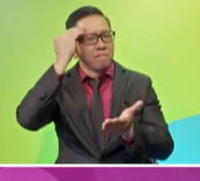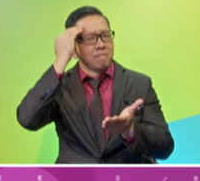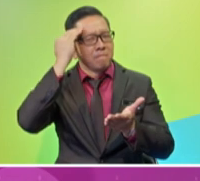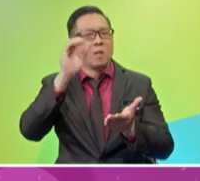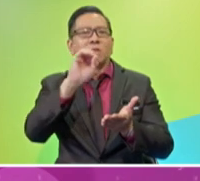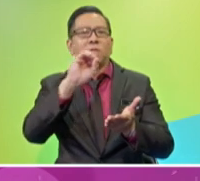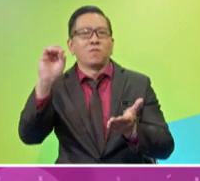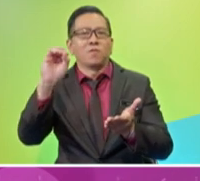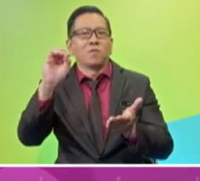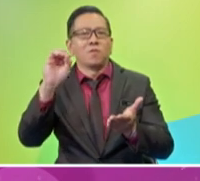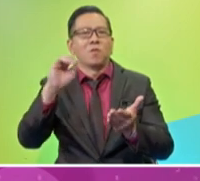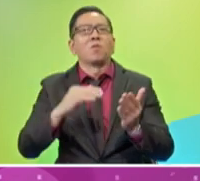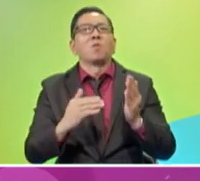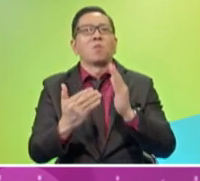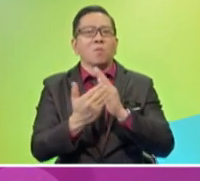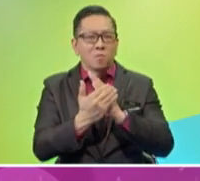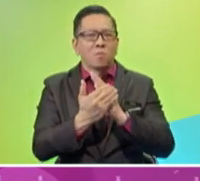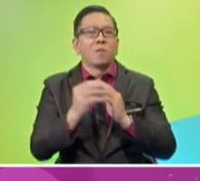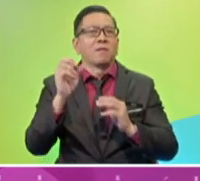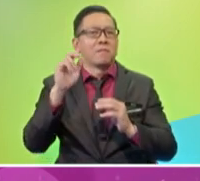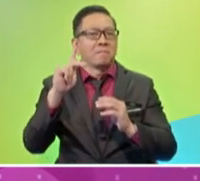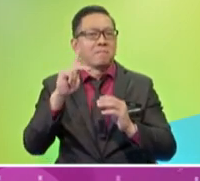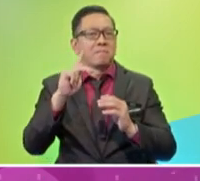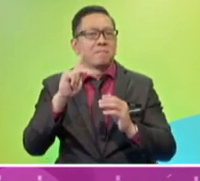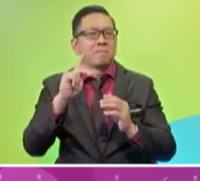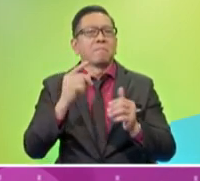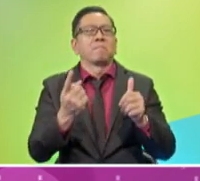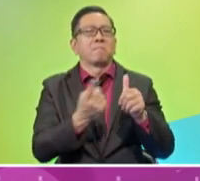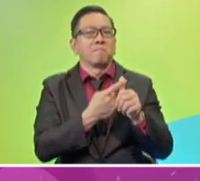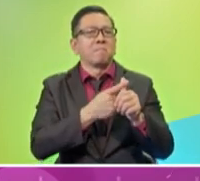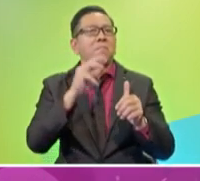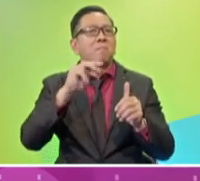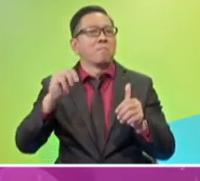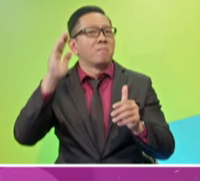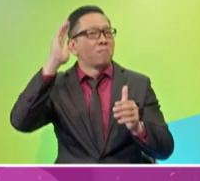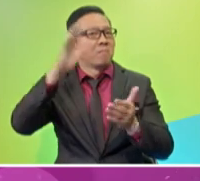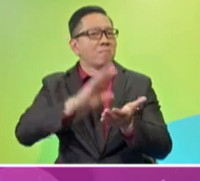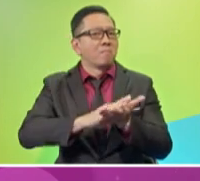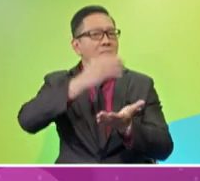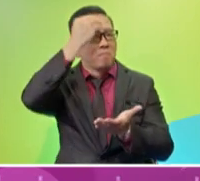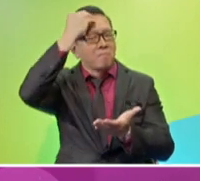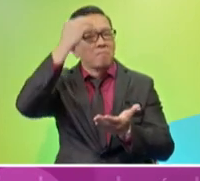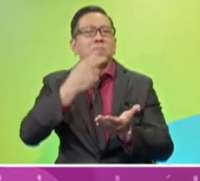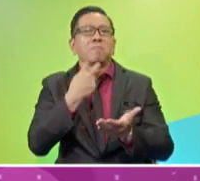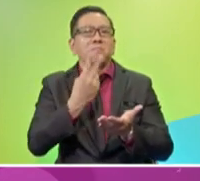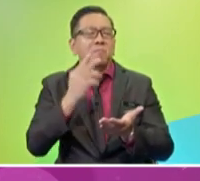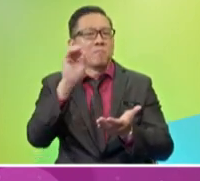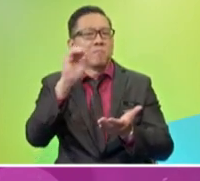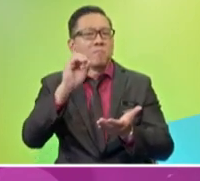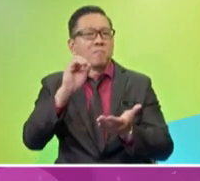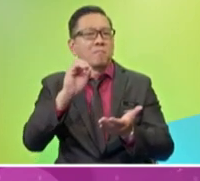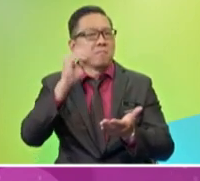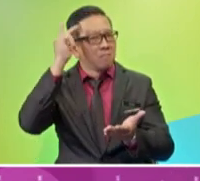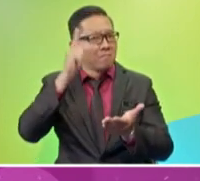Dan objektif pembelajaran hari ini kita nak murid dapat pertama, menyebut angka sifar. Yang kedua, menulis angka sifar. Dan yang